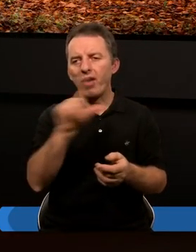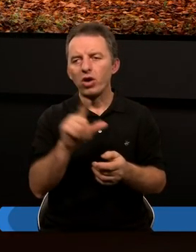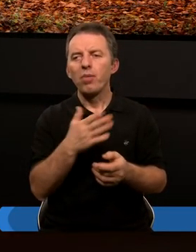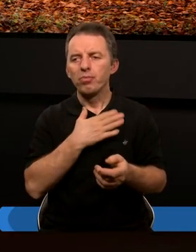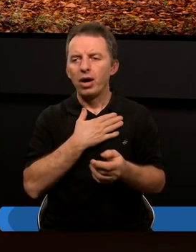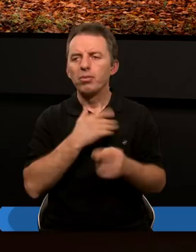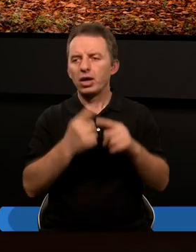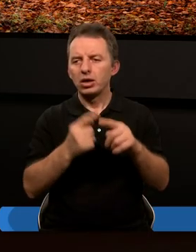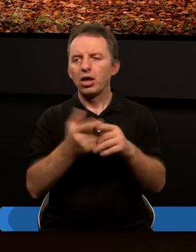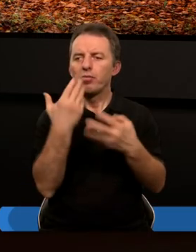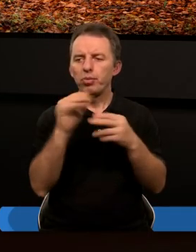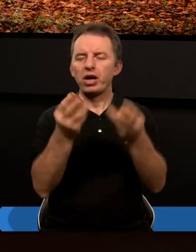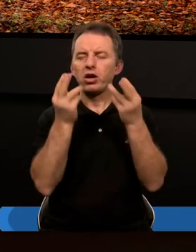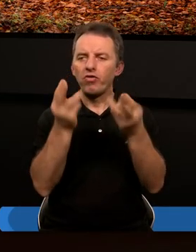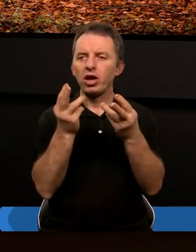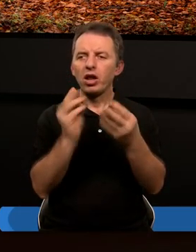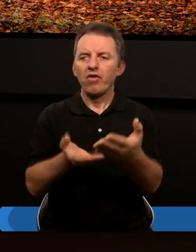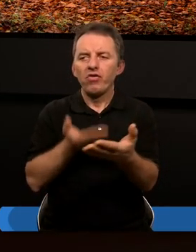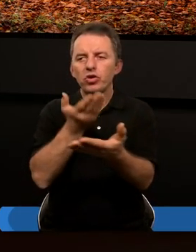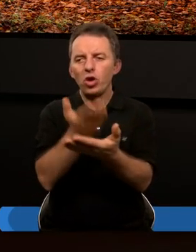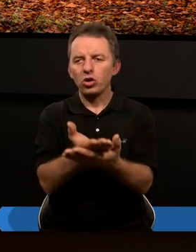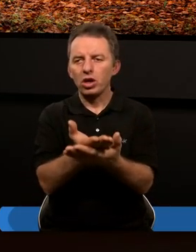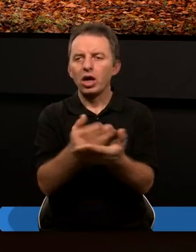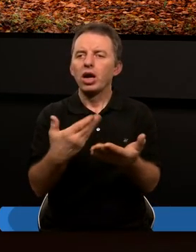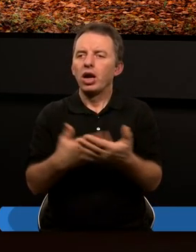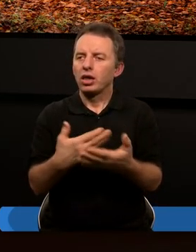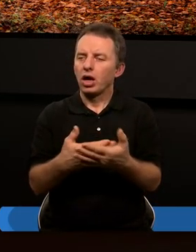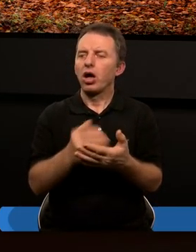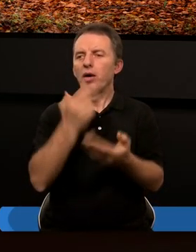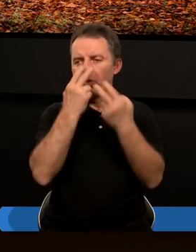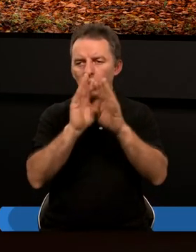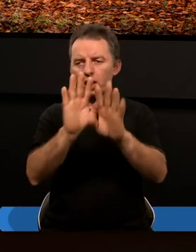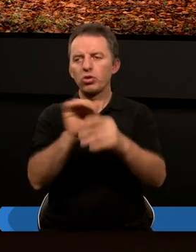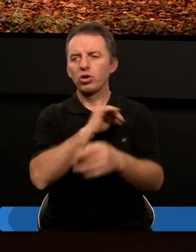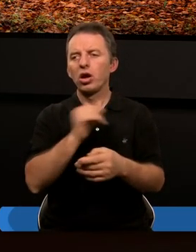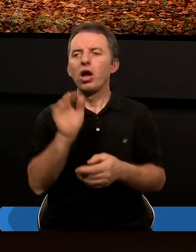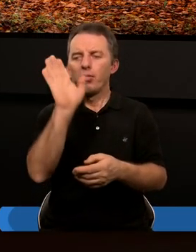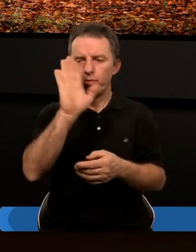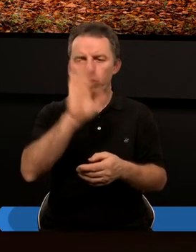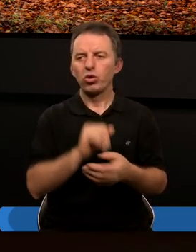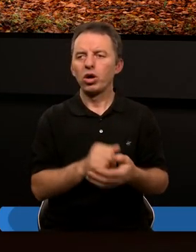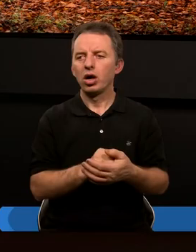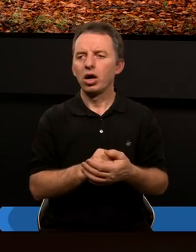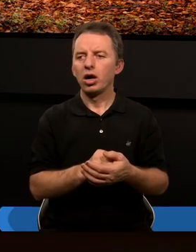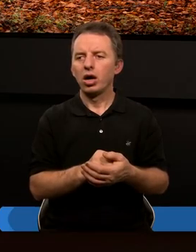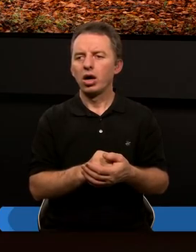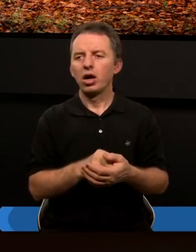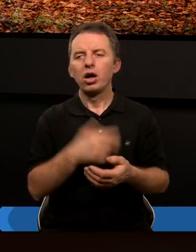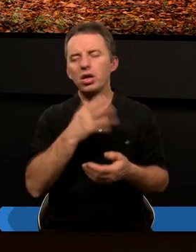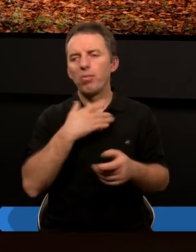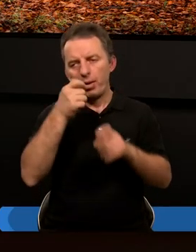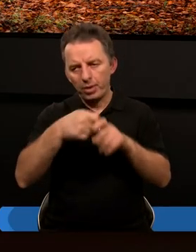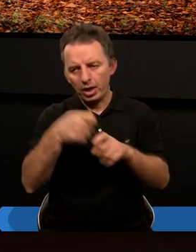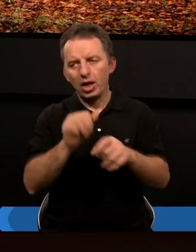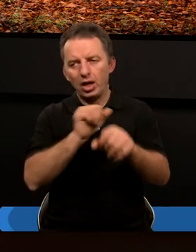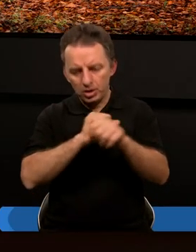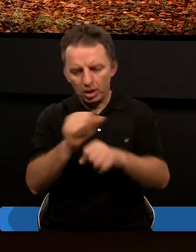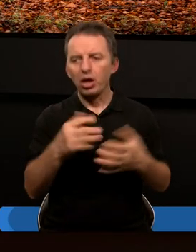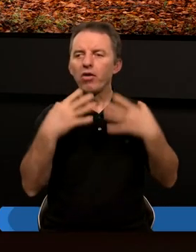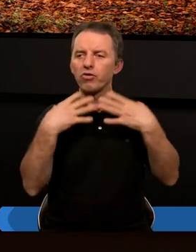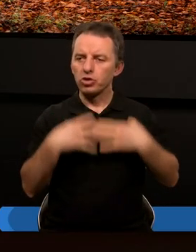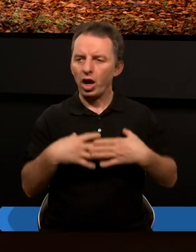tym, wydaje się, bardzo ważny wniosek, dlatego że okazuje się, że Pan Bóg nawet nie ma pretensji o to, że jesteśmy